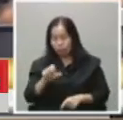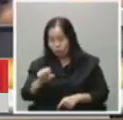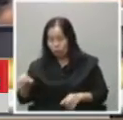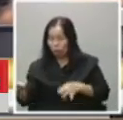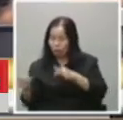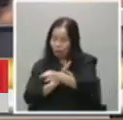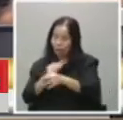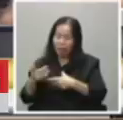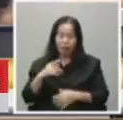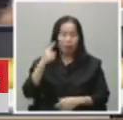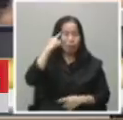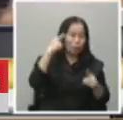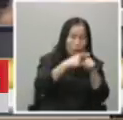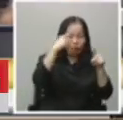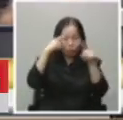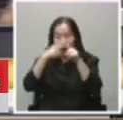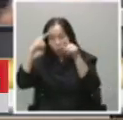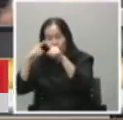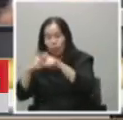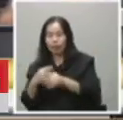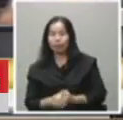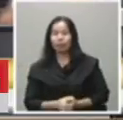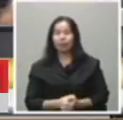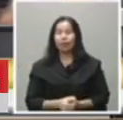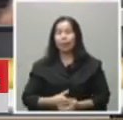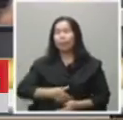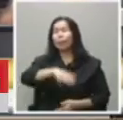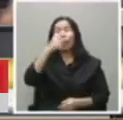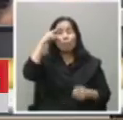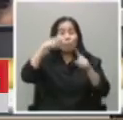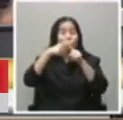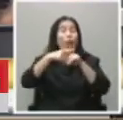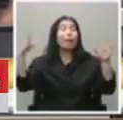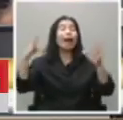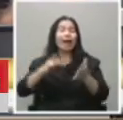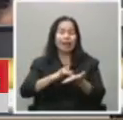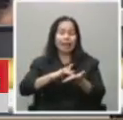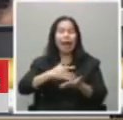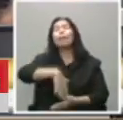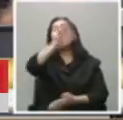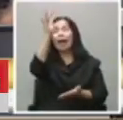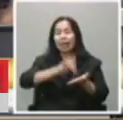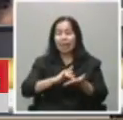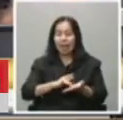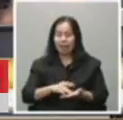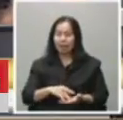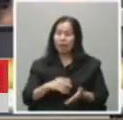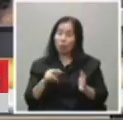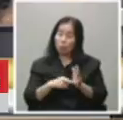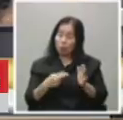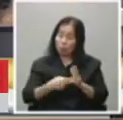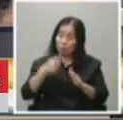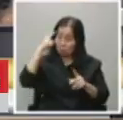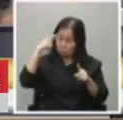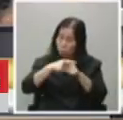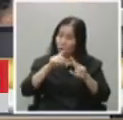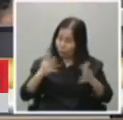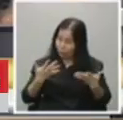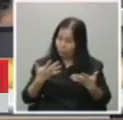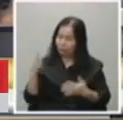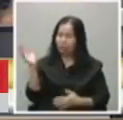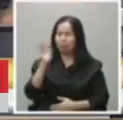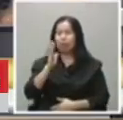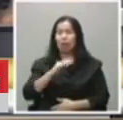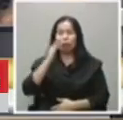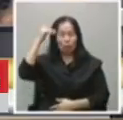วดเรื่องนี้เอายาพาราไปกินแล้วมันจะหายหรอครับถึงเวลาไส้ติ่ง